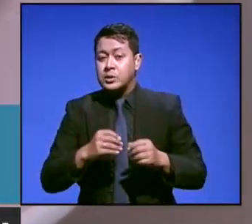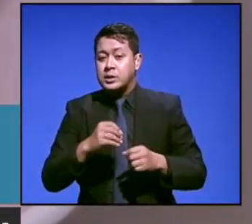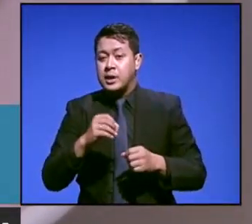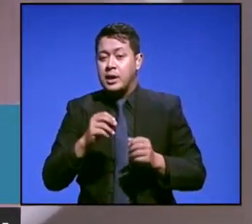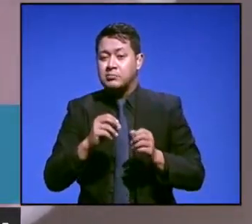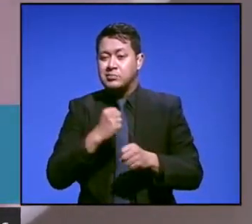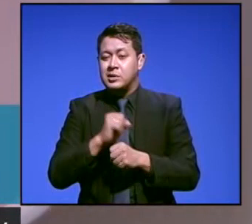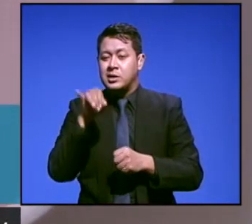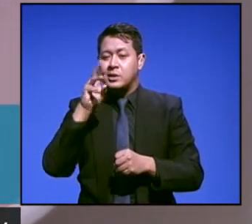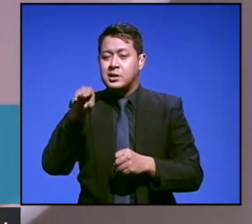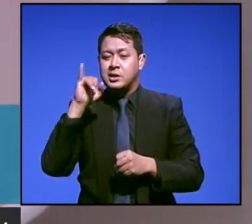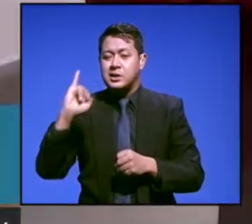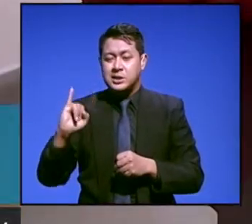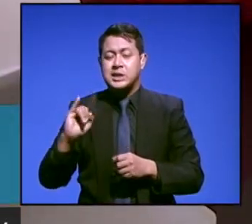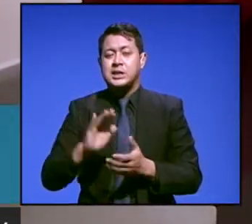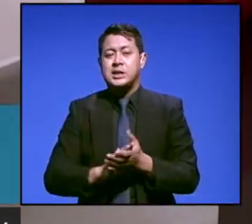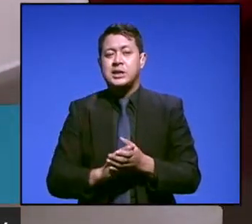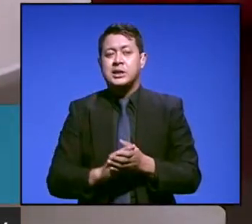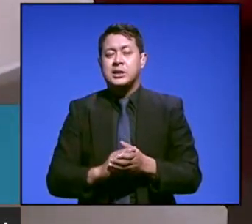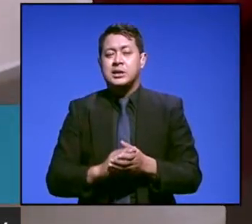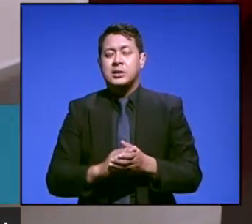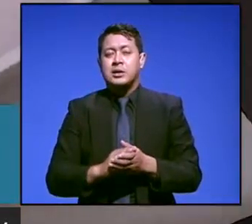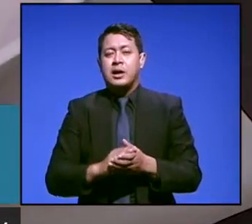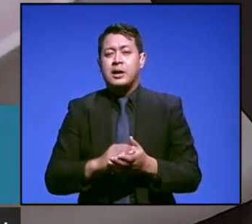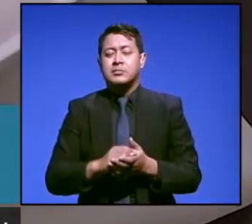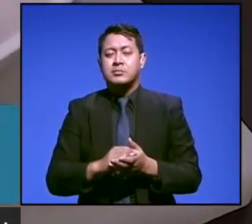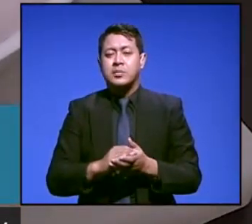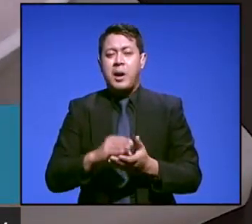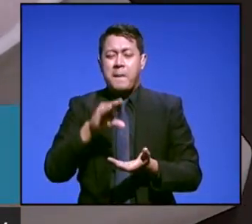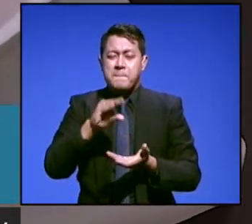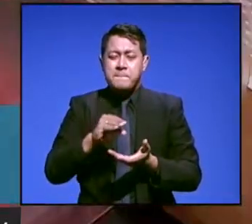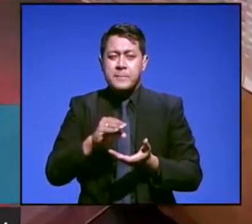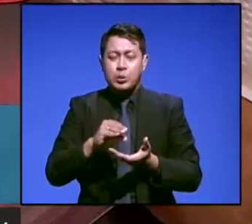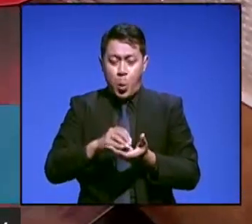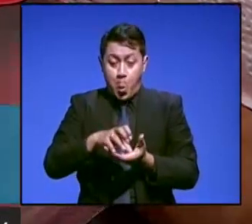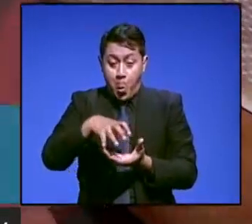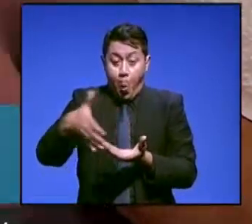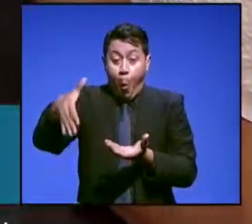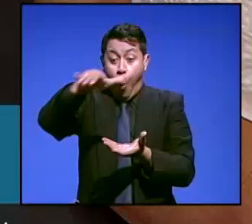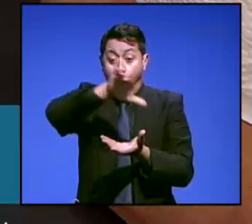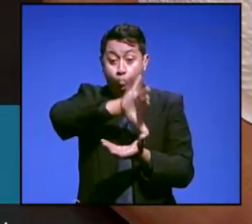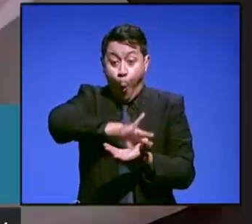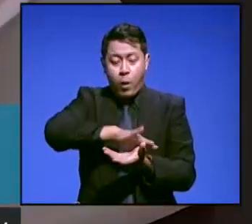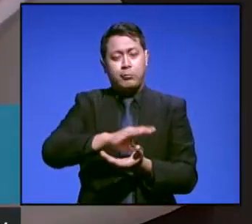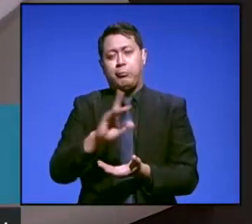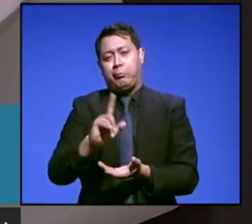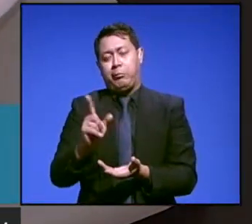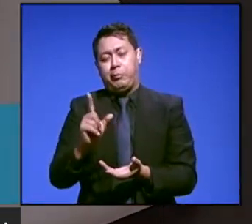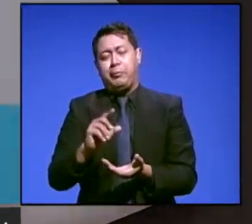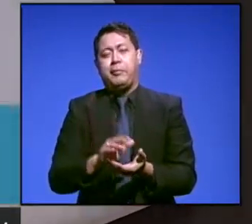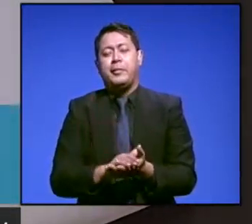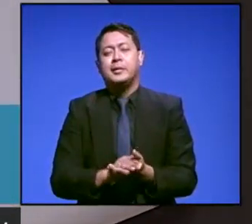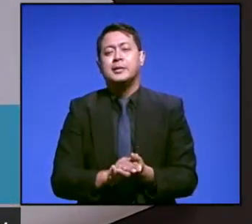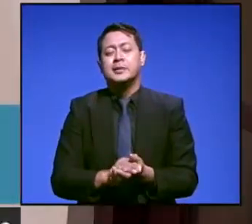lengkap, rendah kalori, padat energi, dan juga tidak dalam porsi berlebih. Asupan makanan yang baik